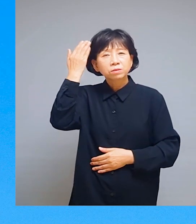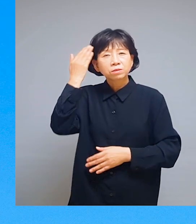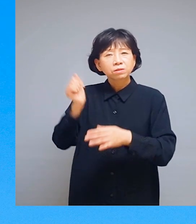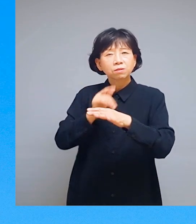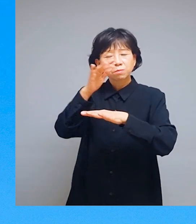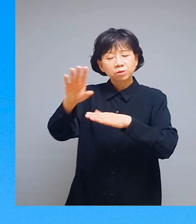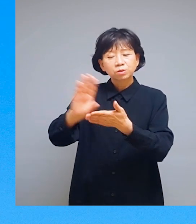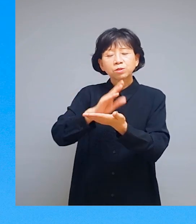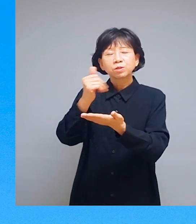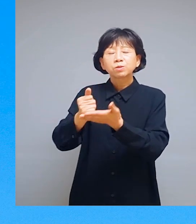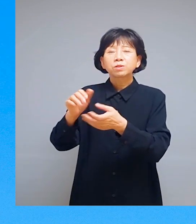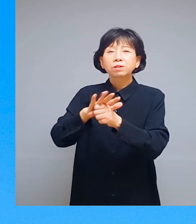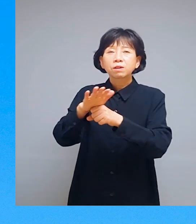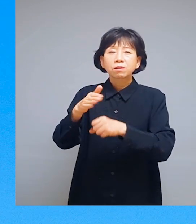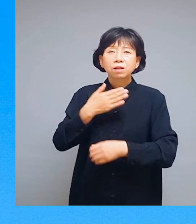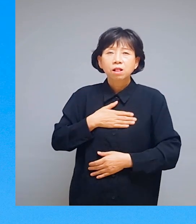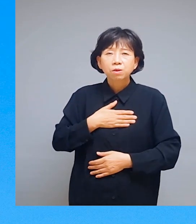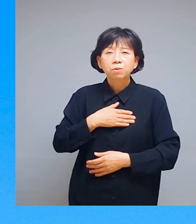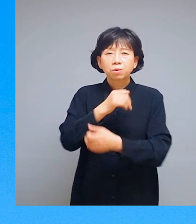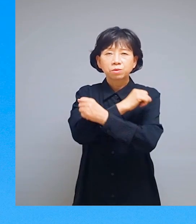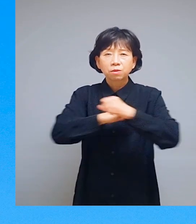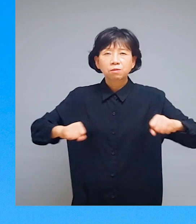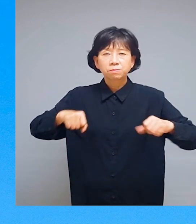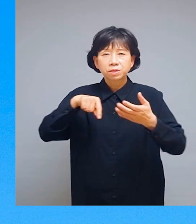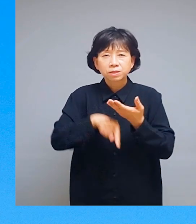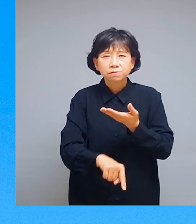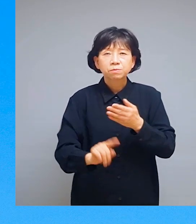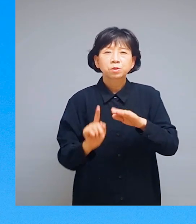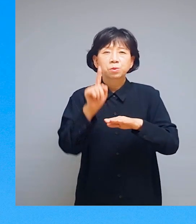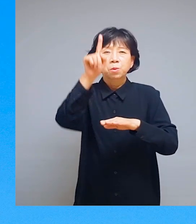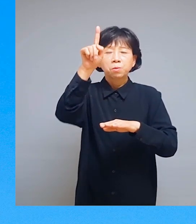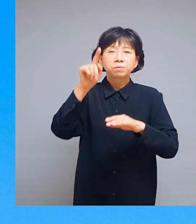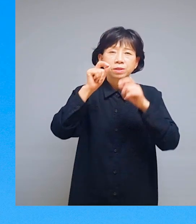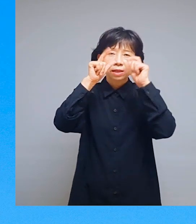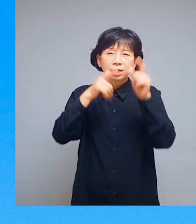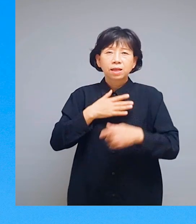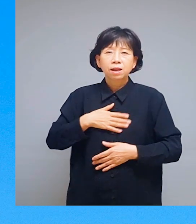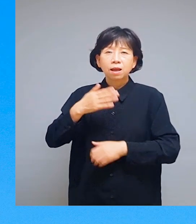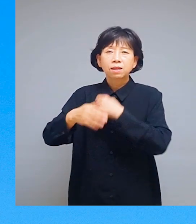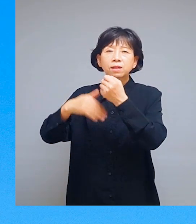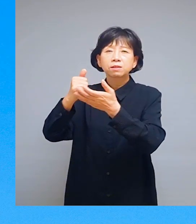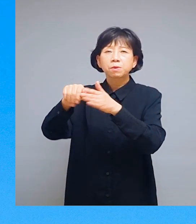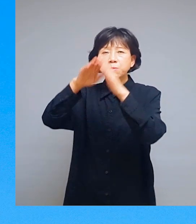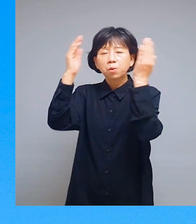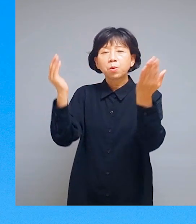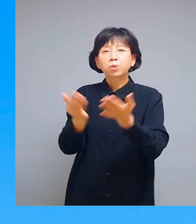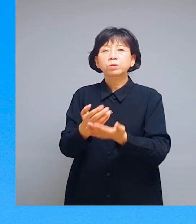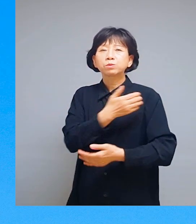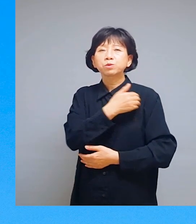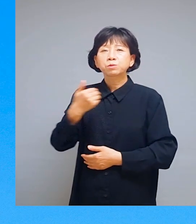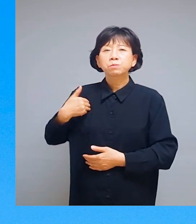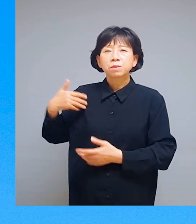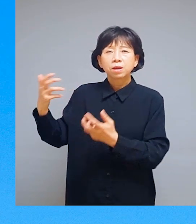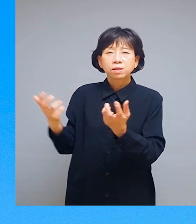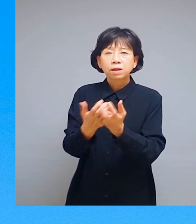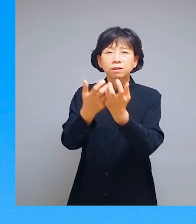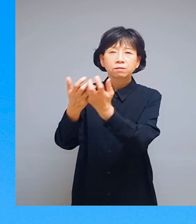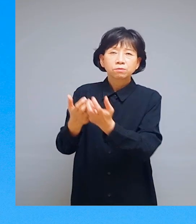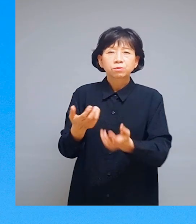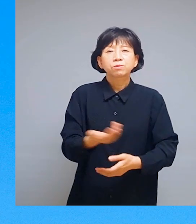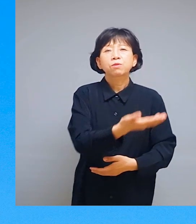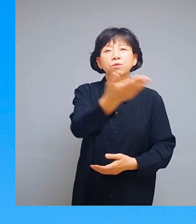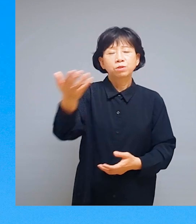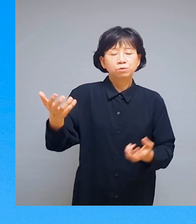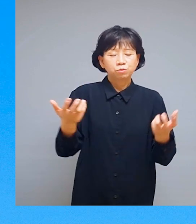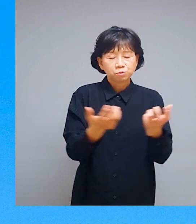사랑을 알고 그 너비와 길이와 높이와 깊이가 어떠함을 깨달아 하나님의 모든 충만하신 것으로 너희에게 충만하게